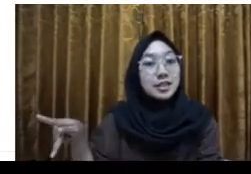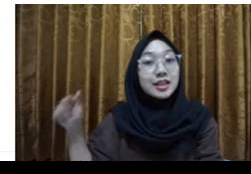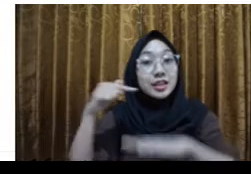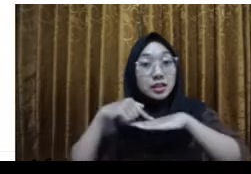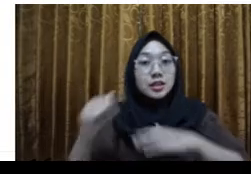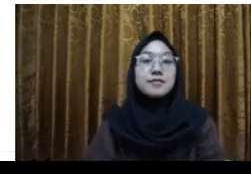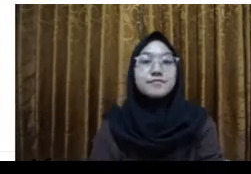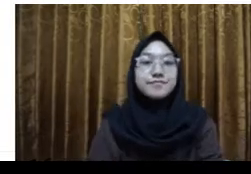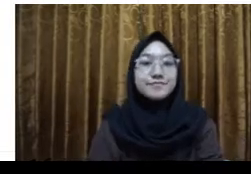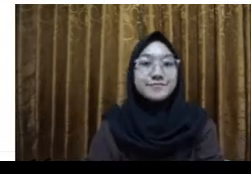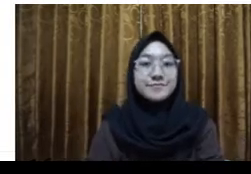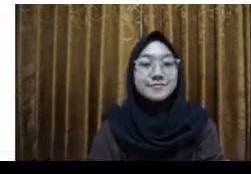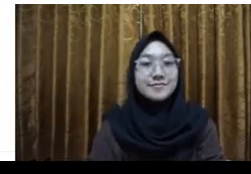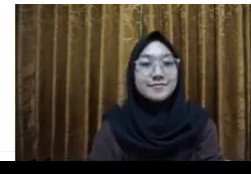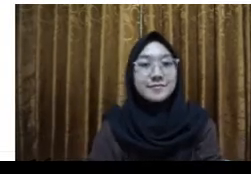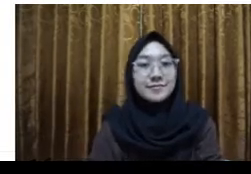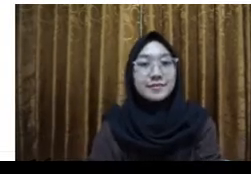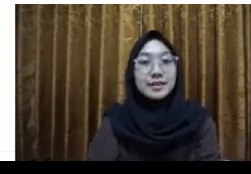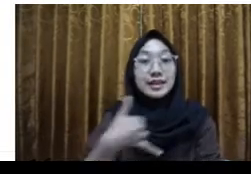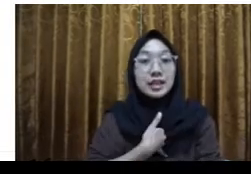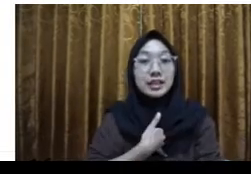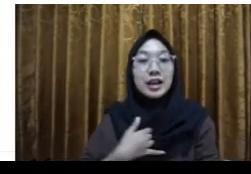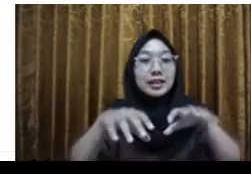Jadi aplikasi ini